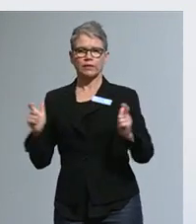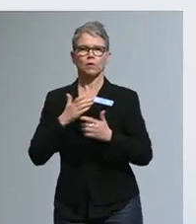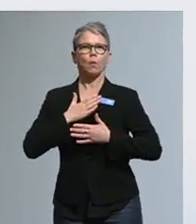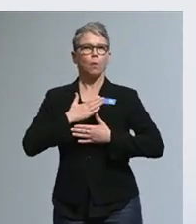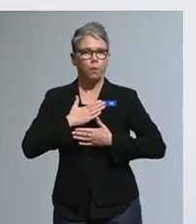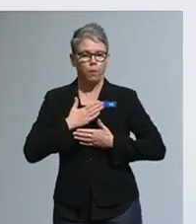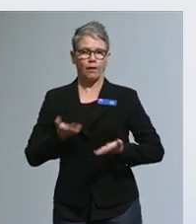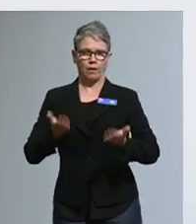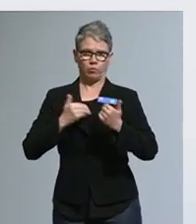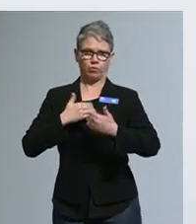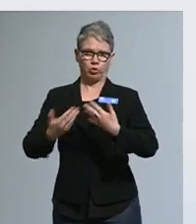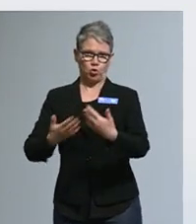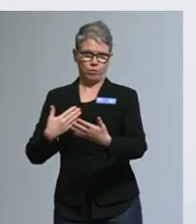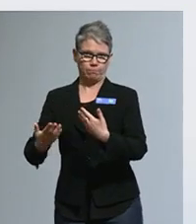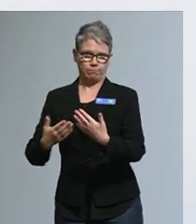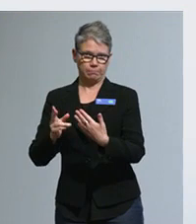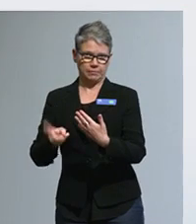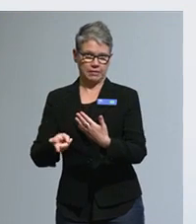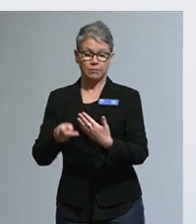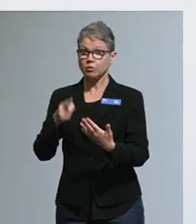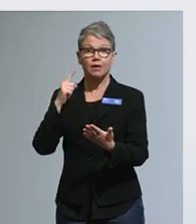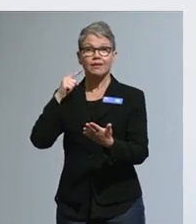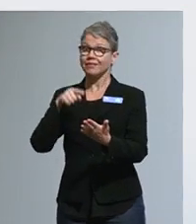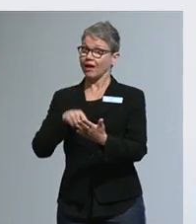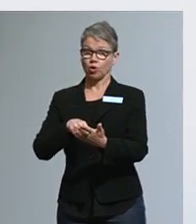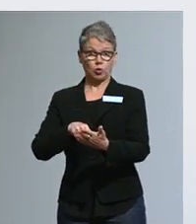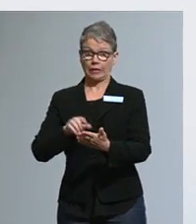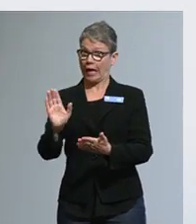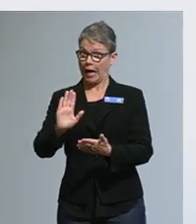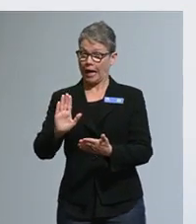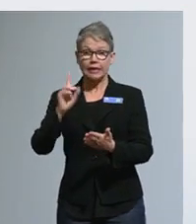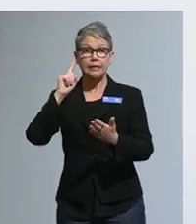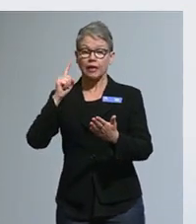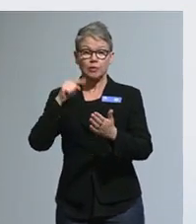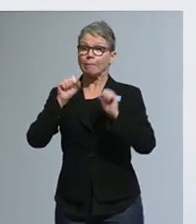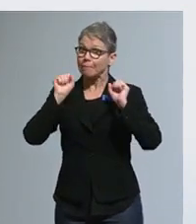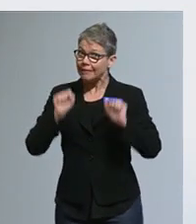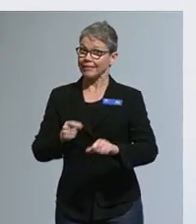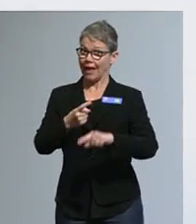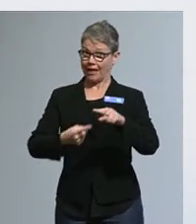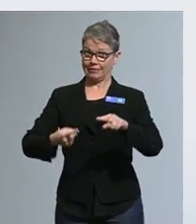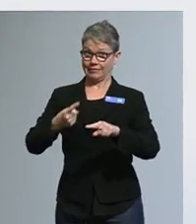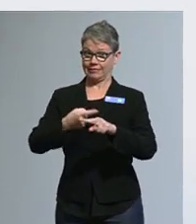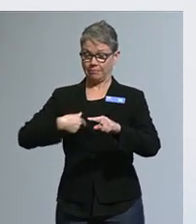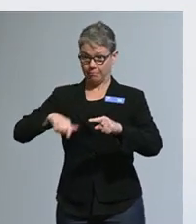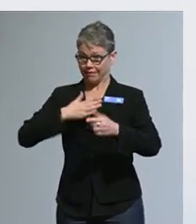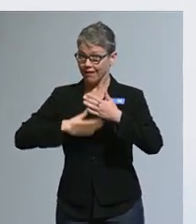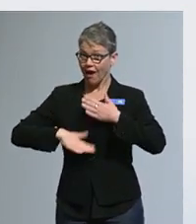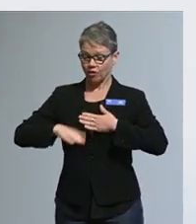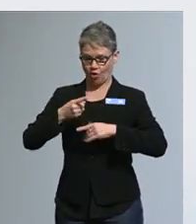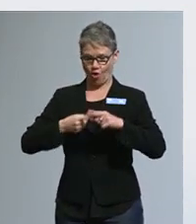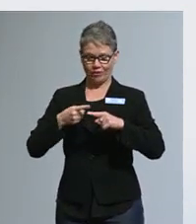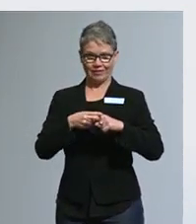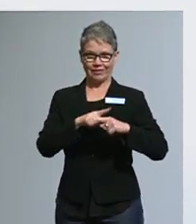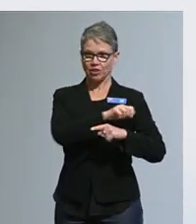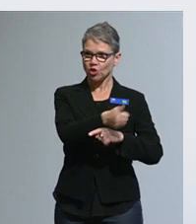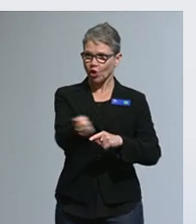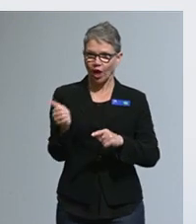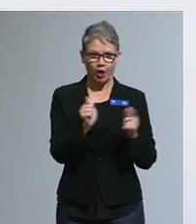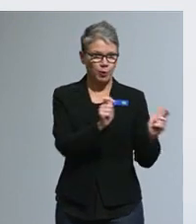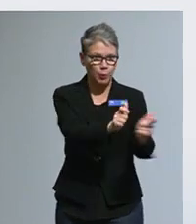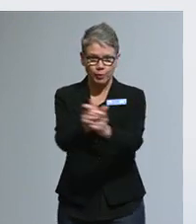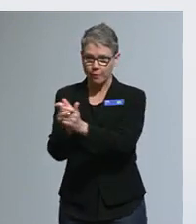järjestötoiminnassa. Tämä ei pidä tarkoittaa, eikä tarkoita ainakaan meidän tahtotilan mukaan sitä, että kaikki yhdistykset ja